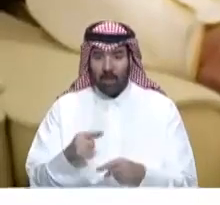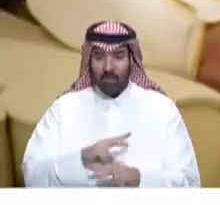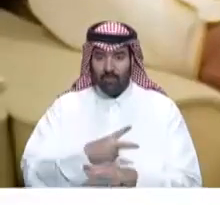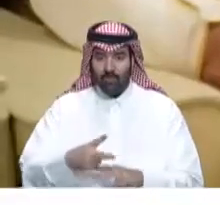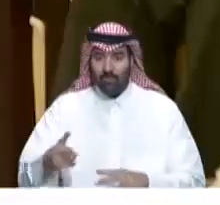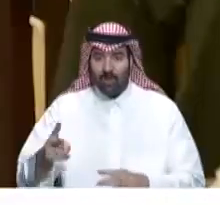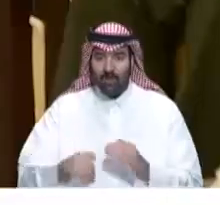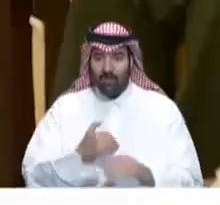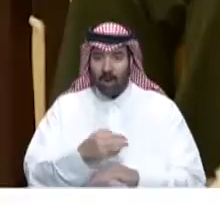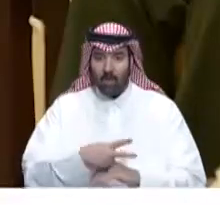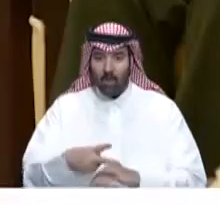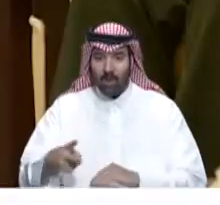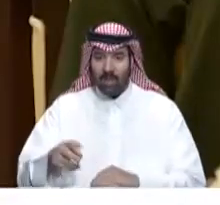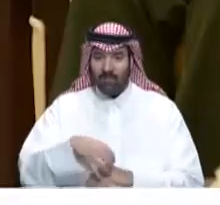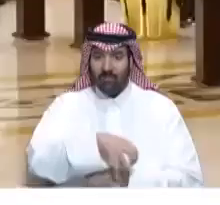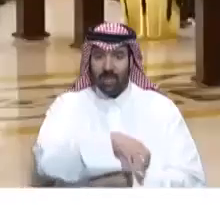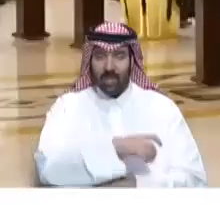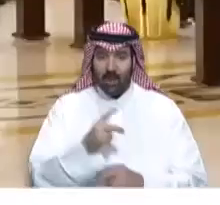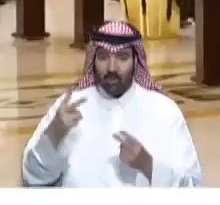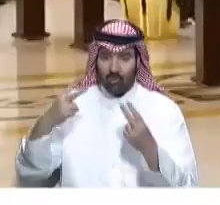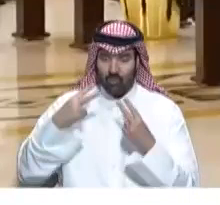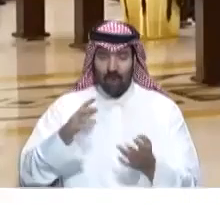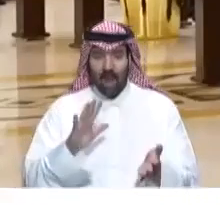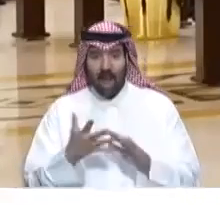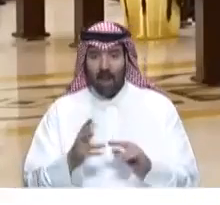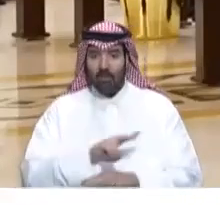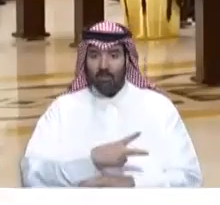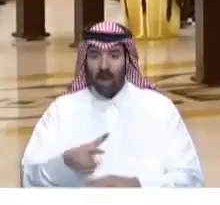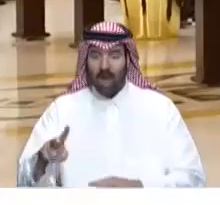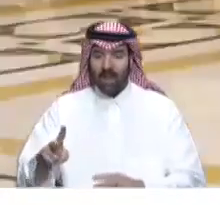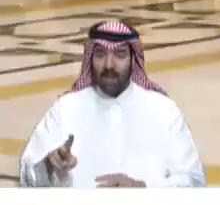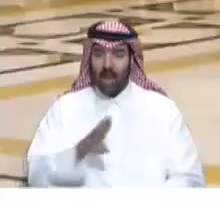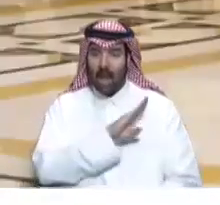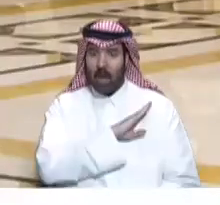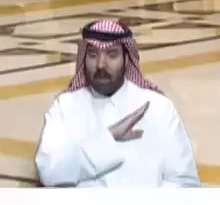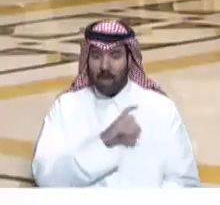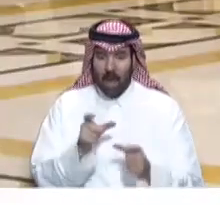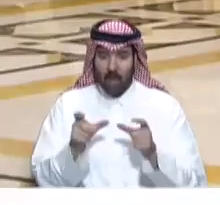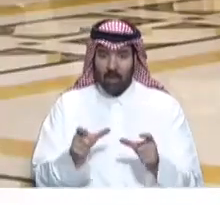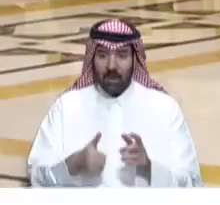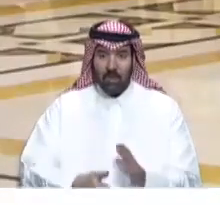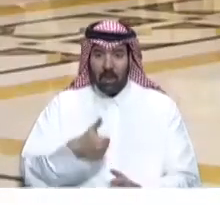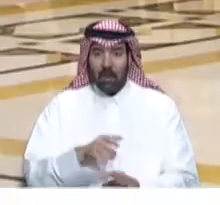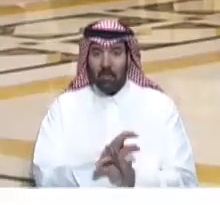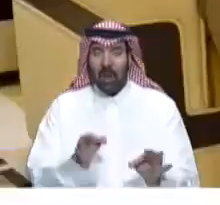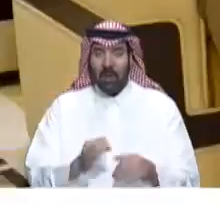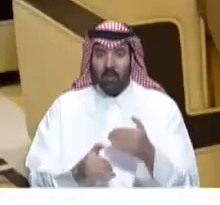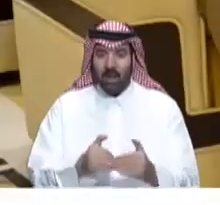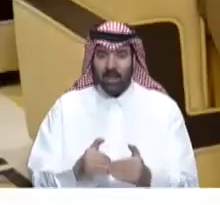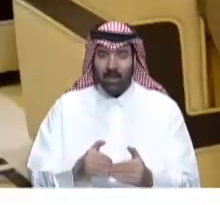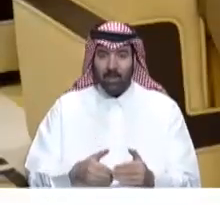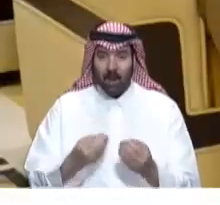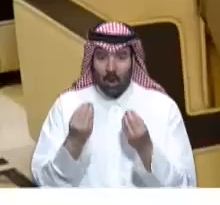كافة المجالات هو محط أنظار العالم، ومنسوبي القطاعات الأمنية يمثلون خير تمثيل،